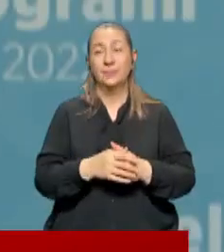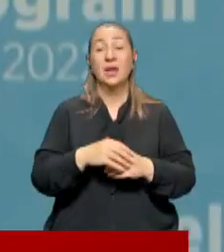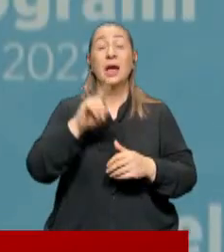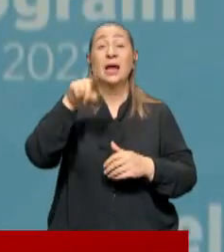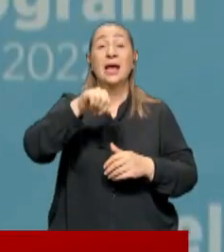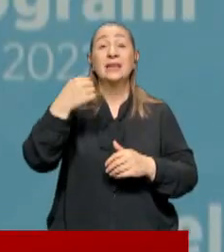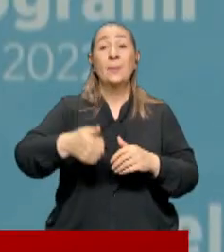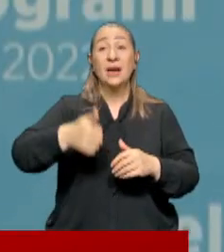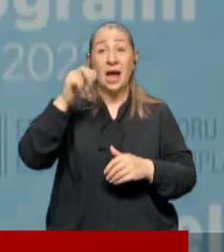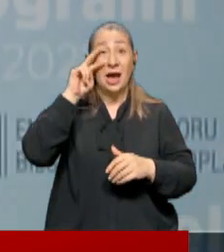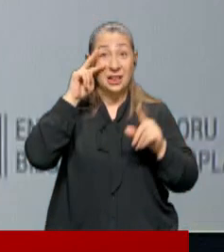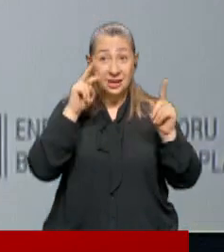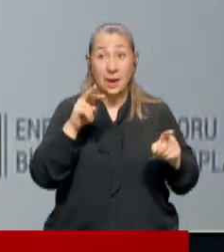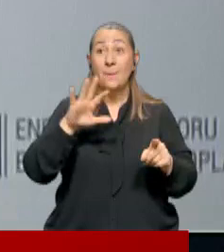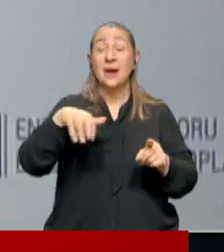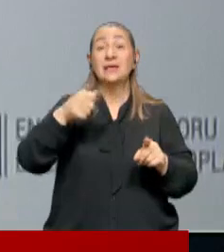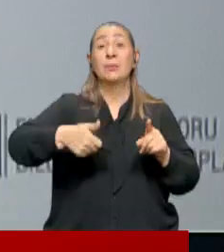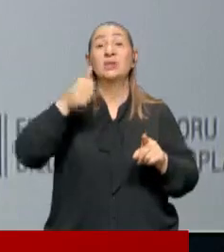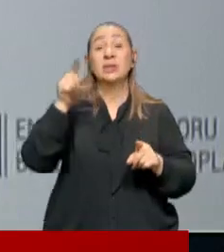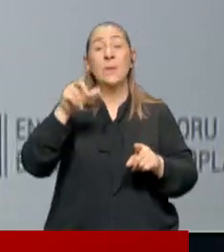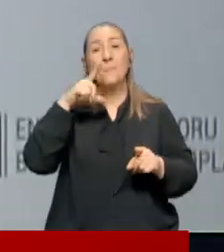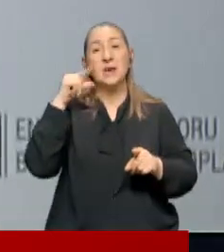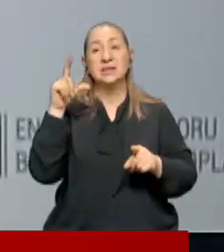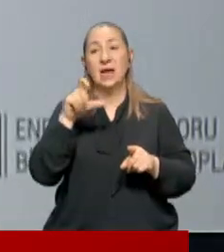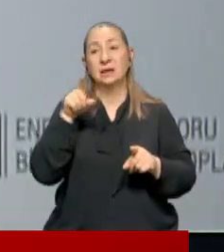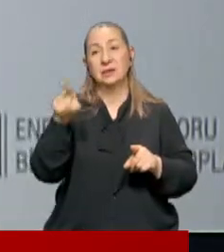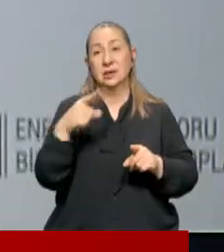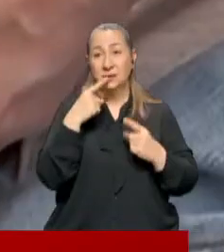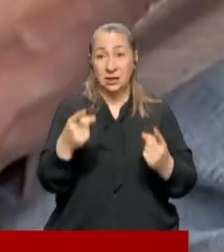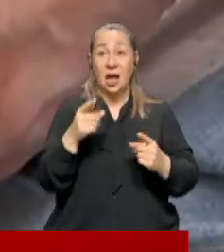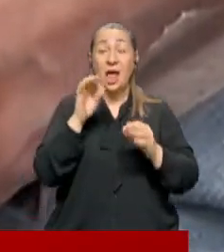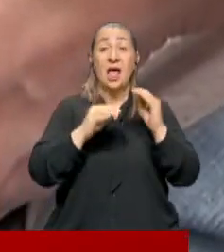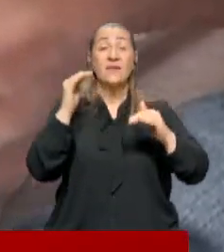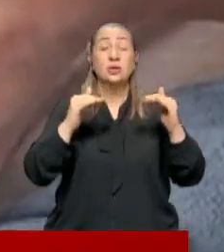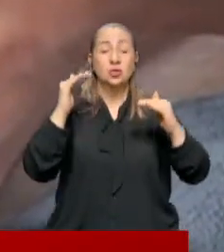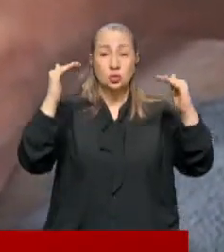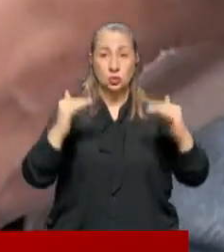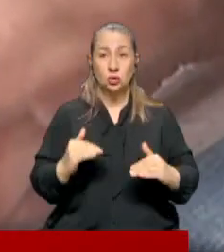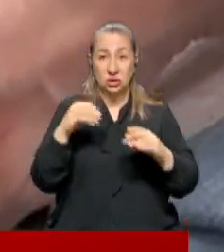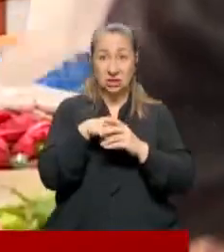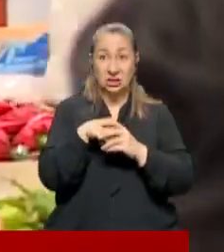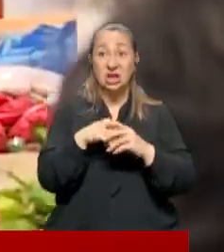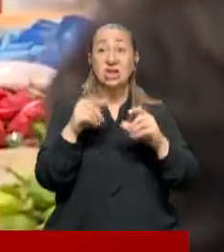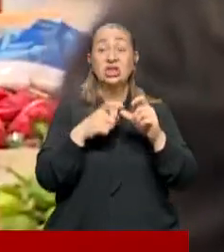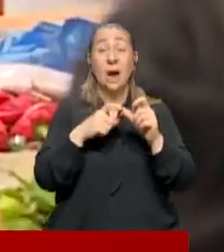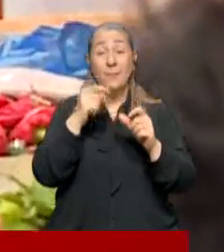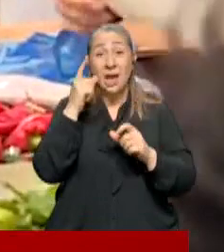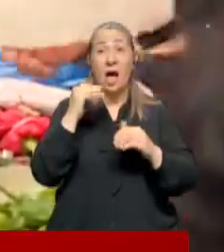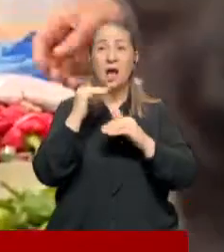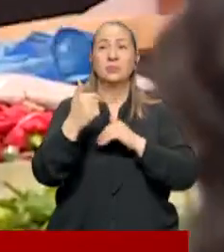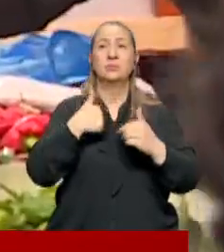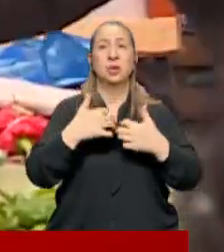görüyoruz hazine Bakanı Aralık Merkez Bankası başkanı ise Mayıs ayını işaret ettiği enflasyondaki düşüş için şapka ve bu